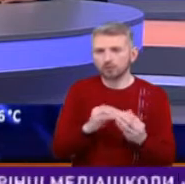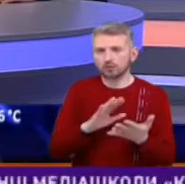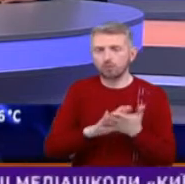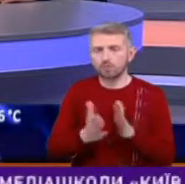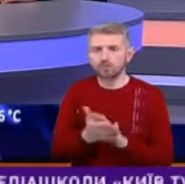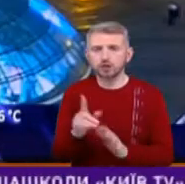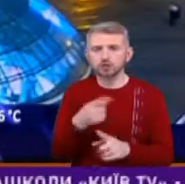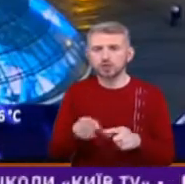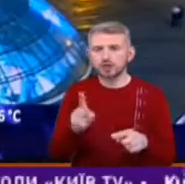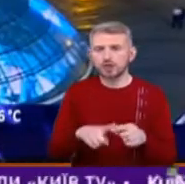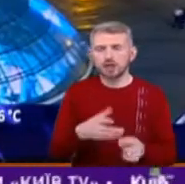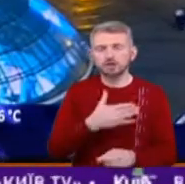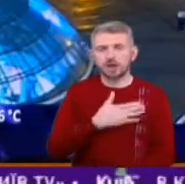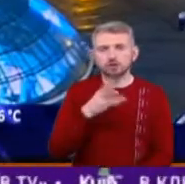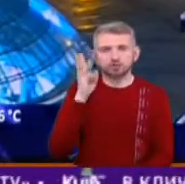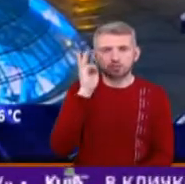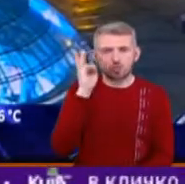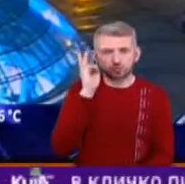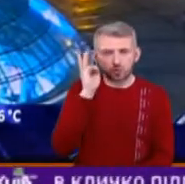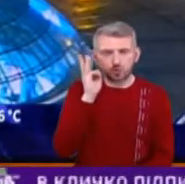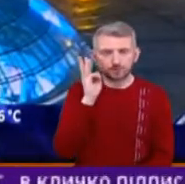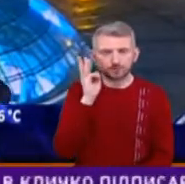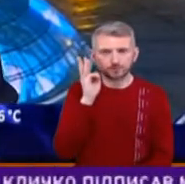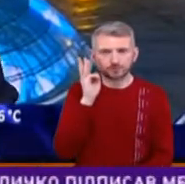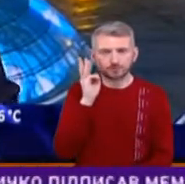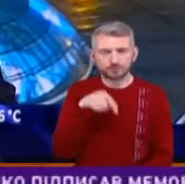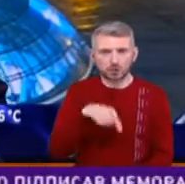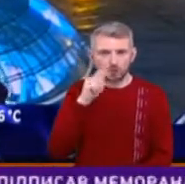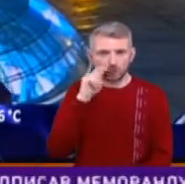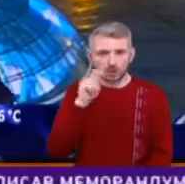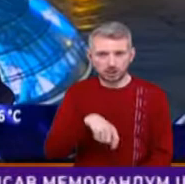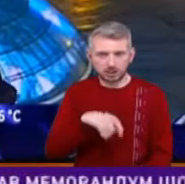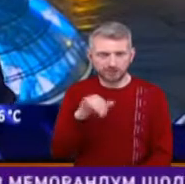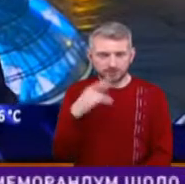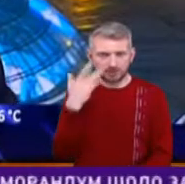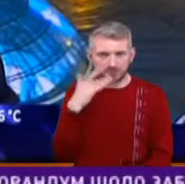ця наш посол Сполучених Штатів в Україні